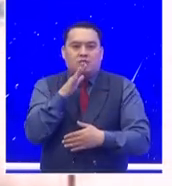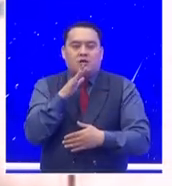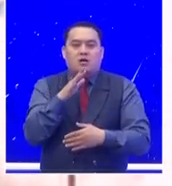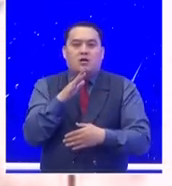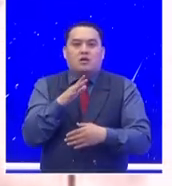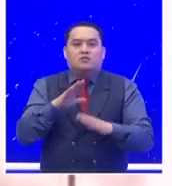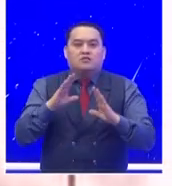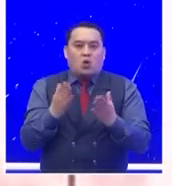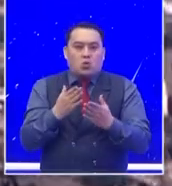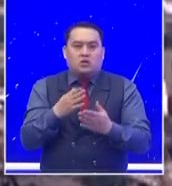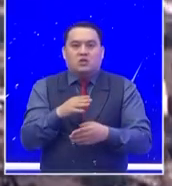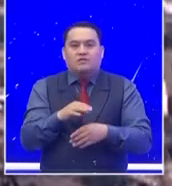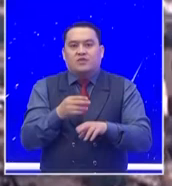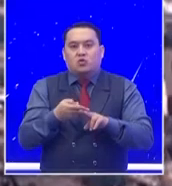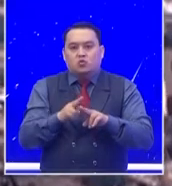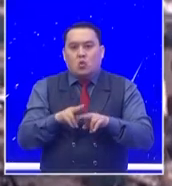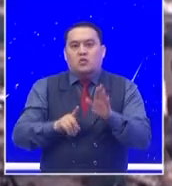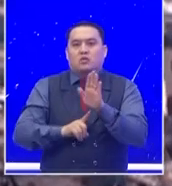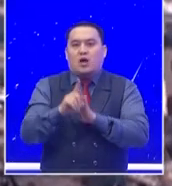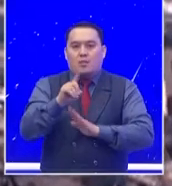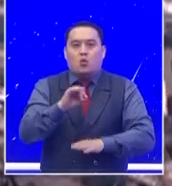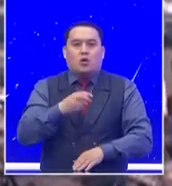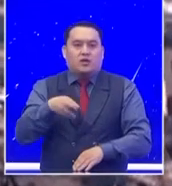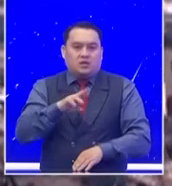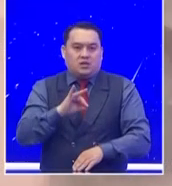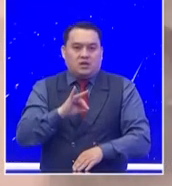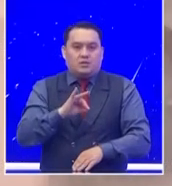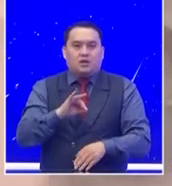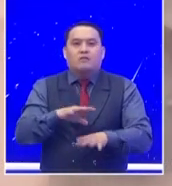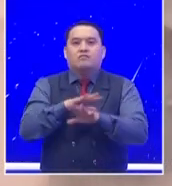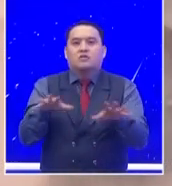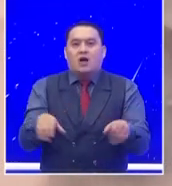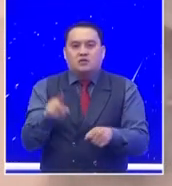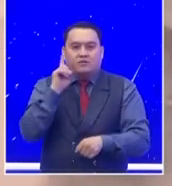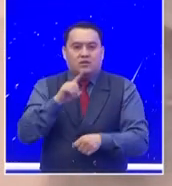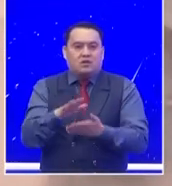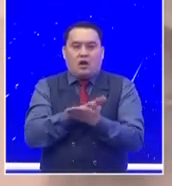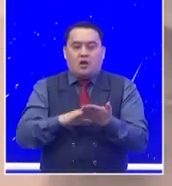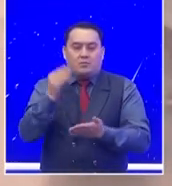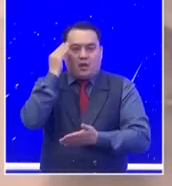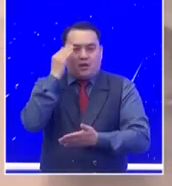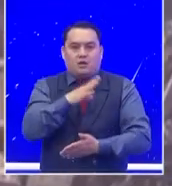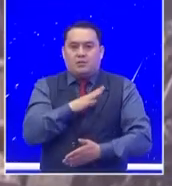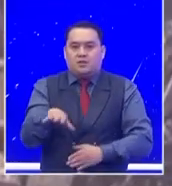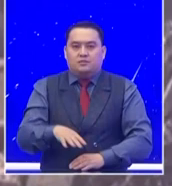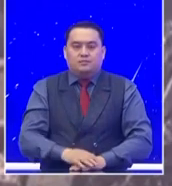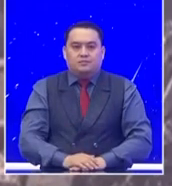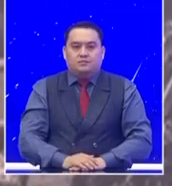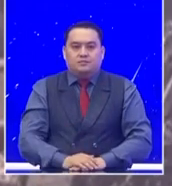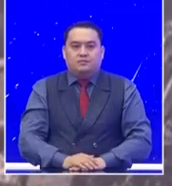о состоянии своей инфраструктуры начиная с morandi власти страны пока никаких мер не принимают